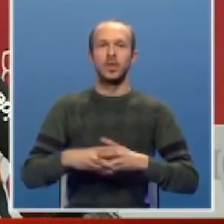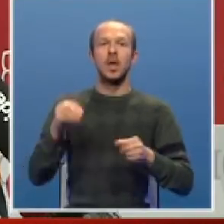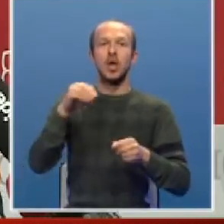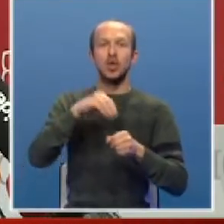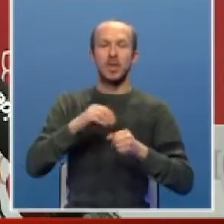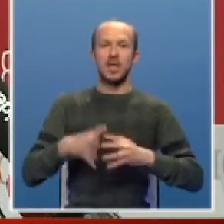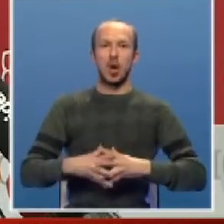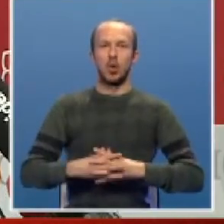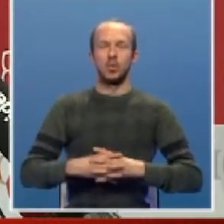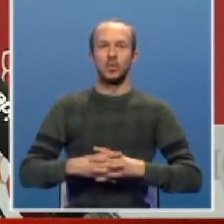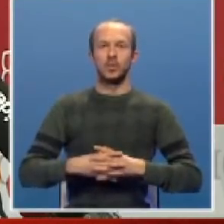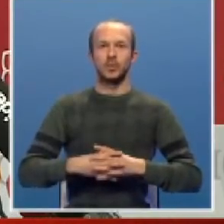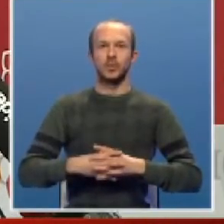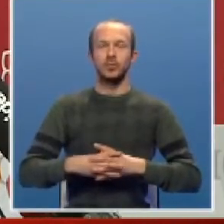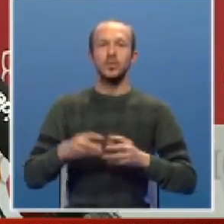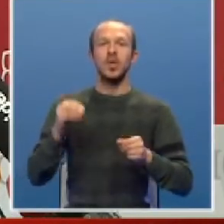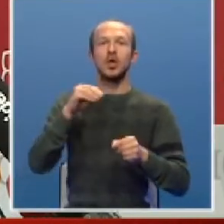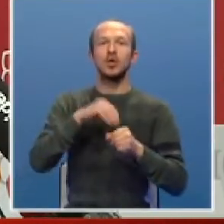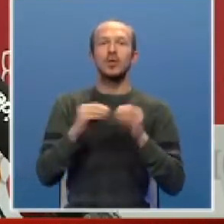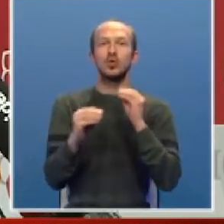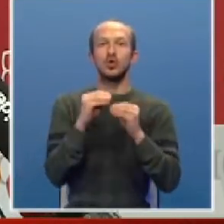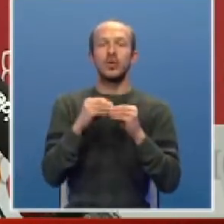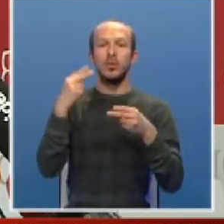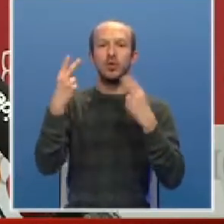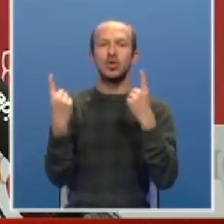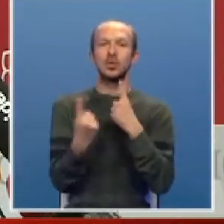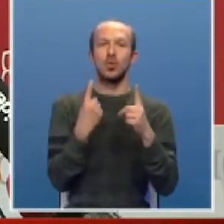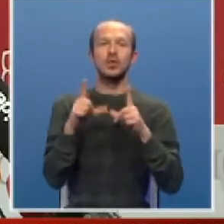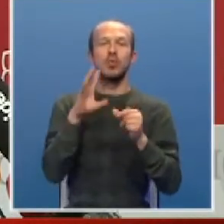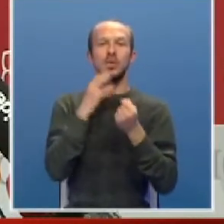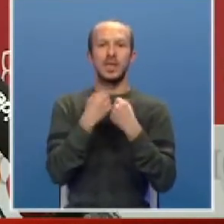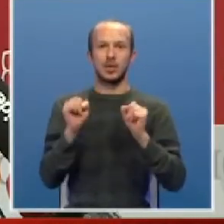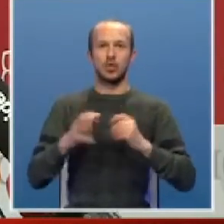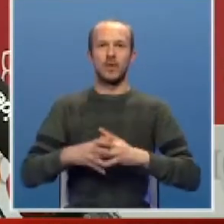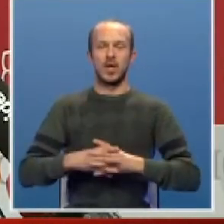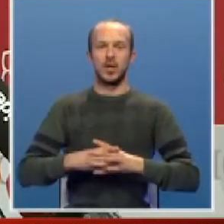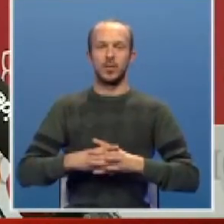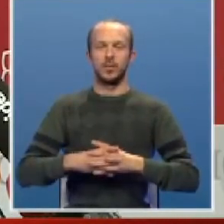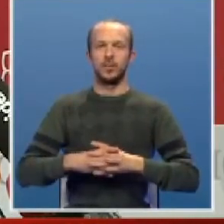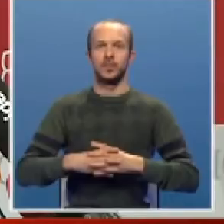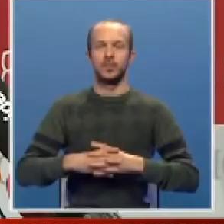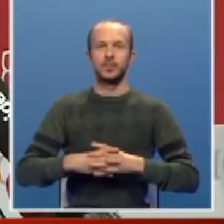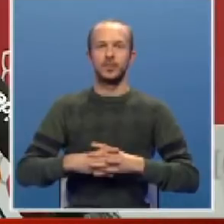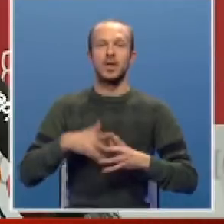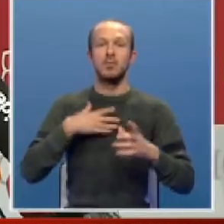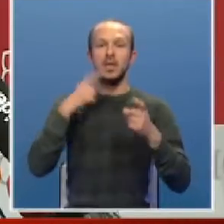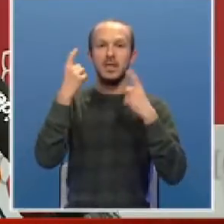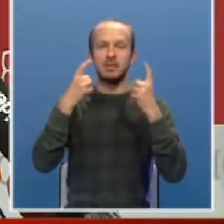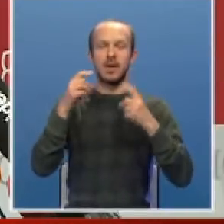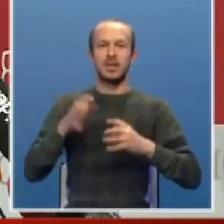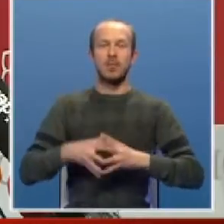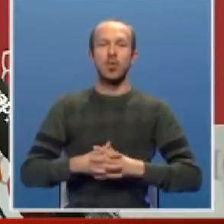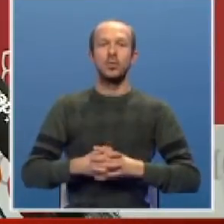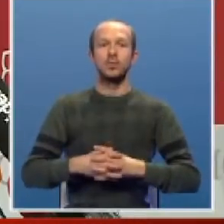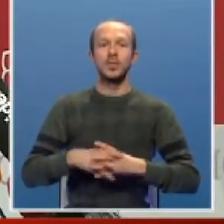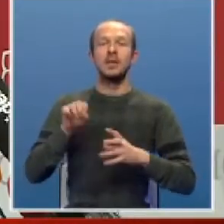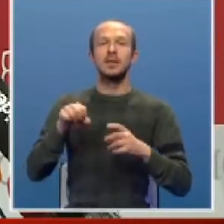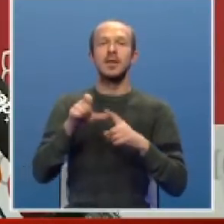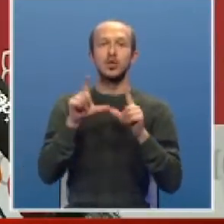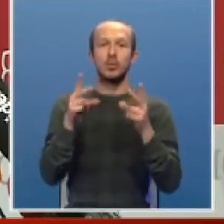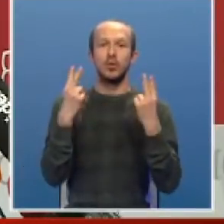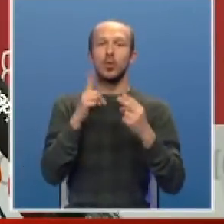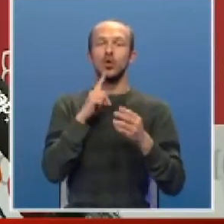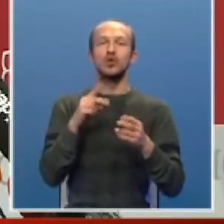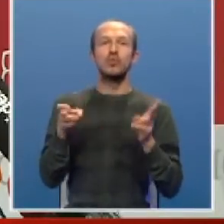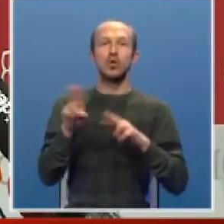doprinijelo dodatnom usložnjavanju političke situacije u Bosni i Hercegovini. Mi smatramo da su prioriteti koji